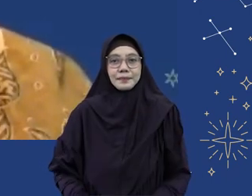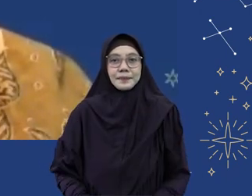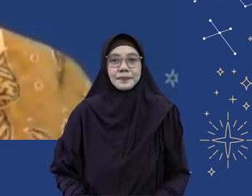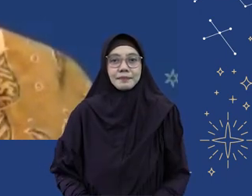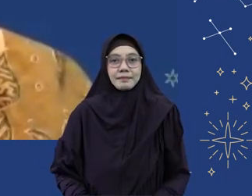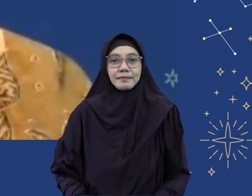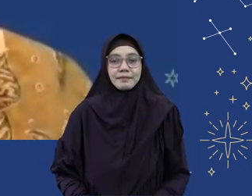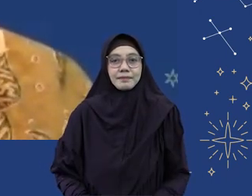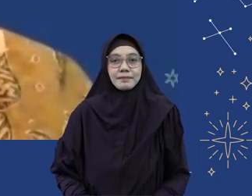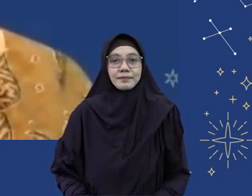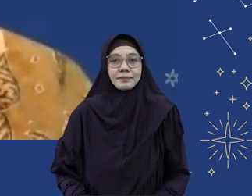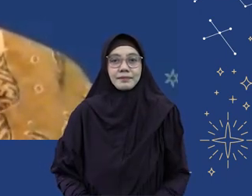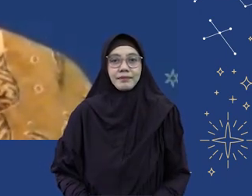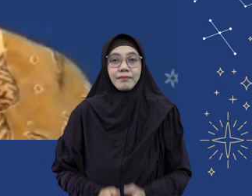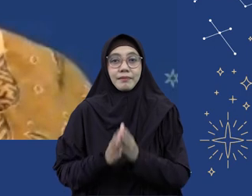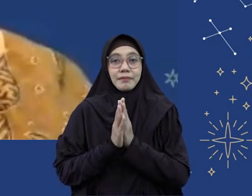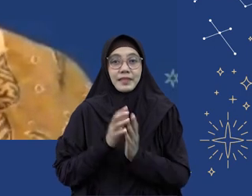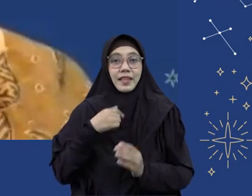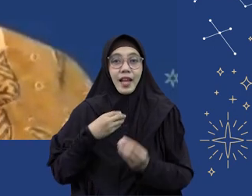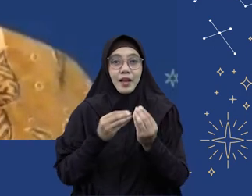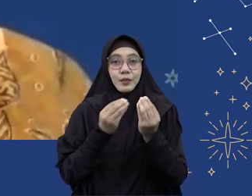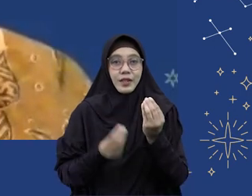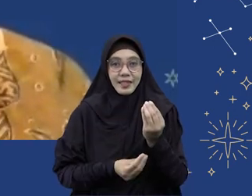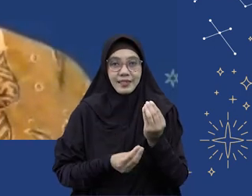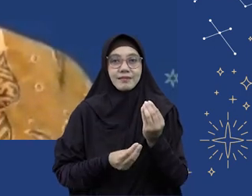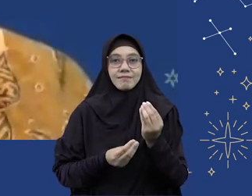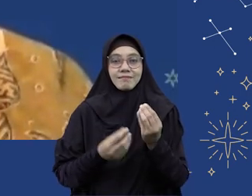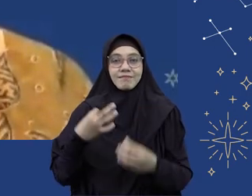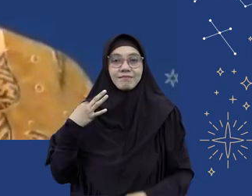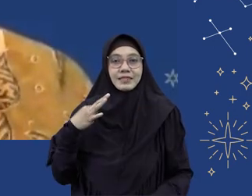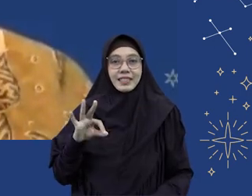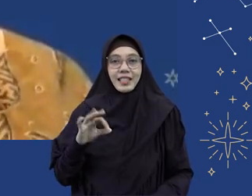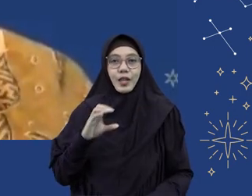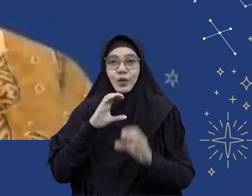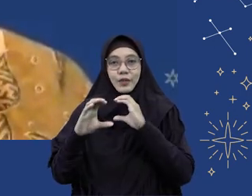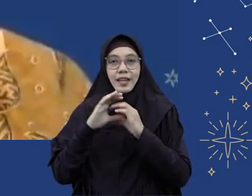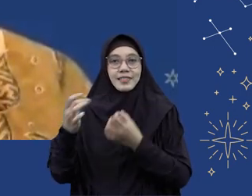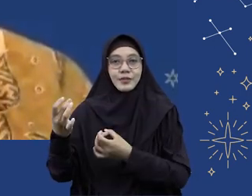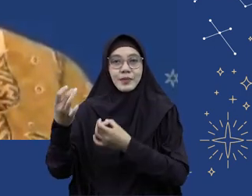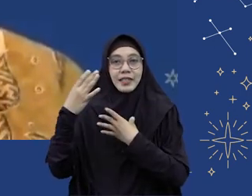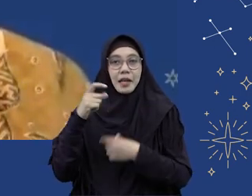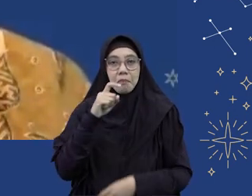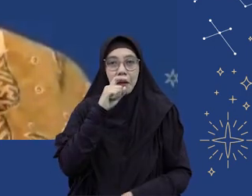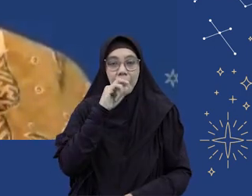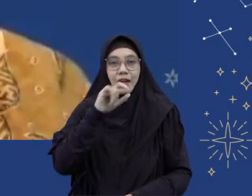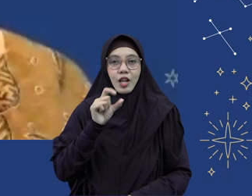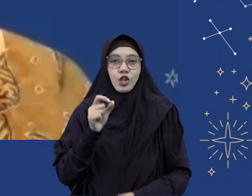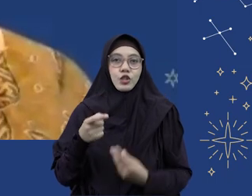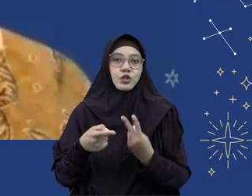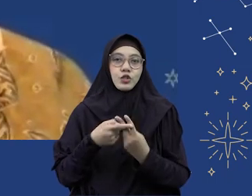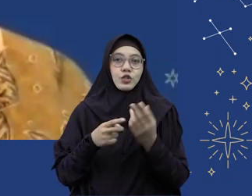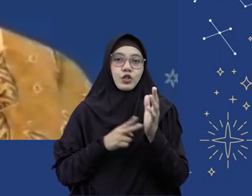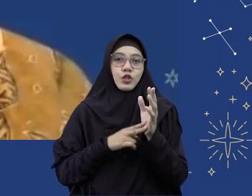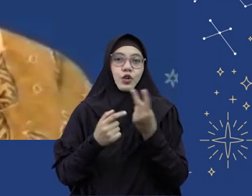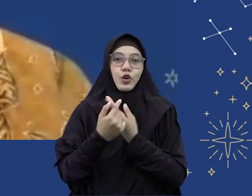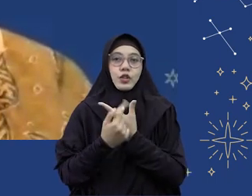Izinkanlah saya mewakili menteri komunikasi dan Informatika Bapak Joni di pelatih